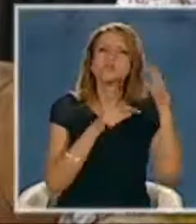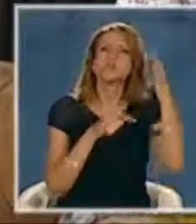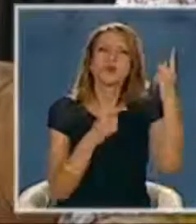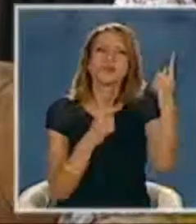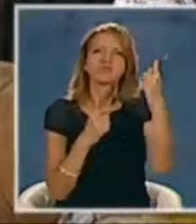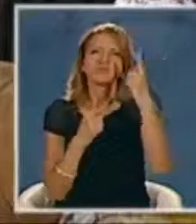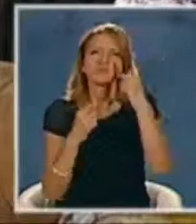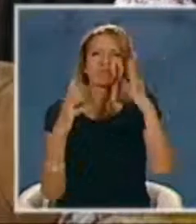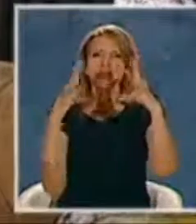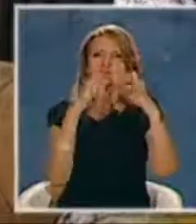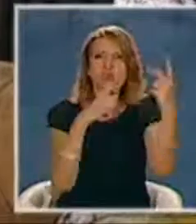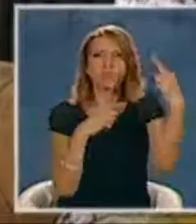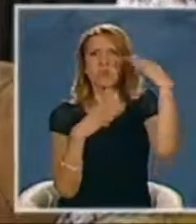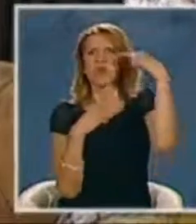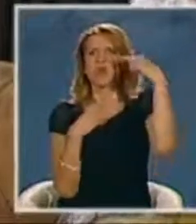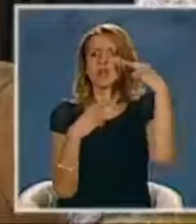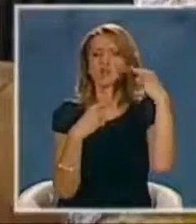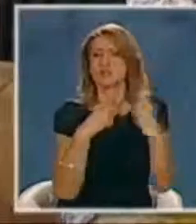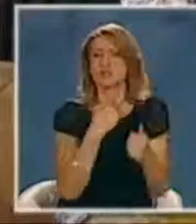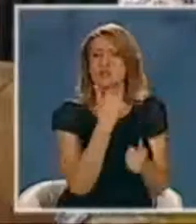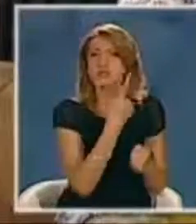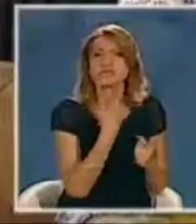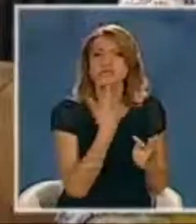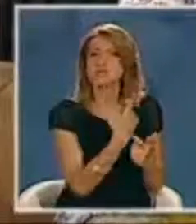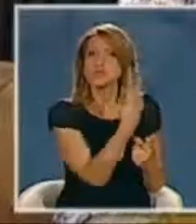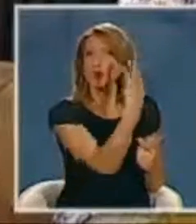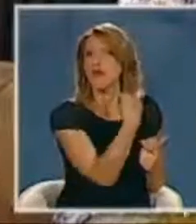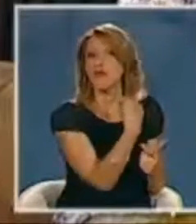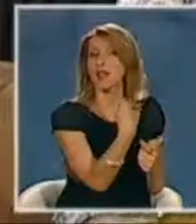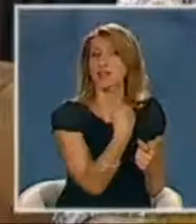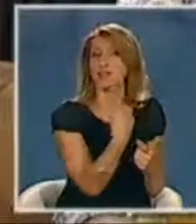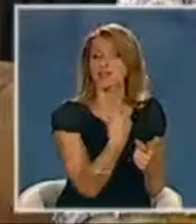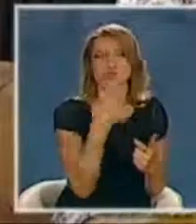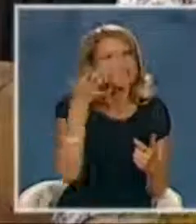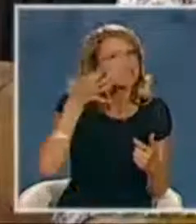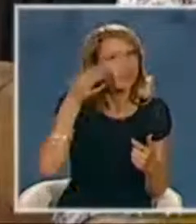то ме поглежда много страшно. И казвам, защо ме гледаш така страшно? Той каза,